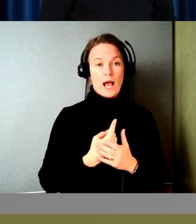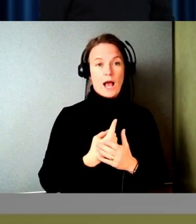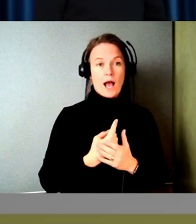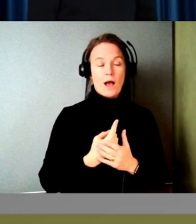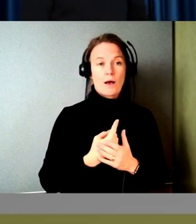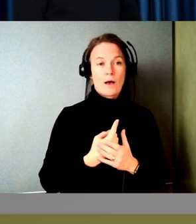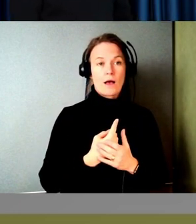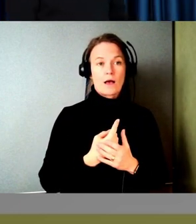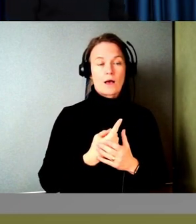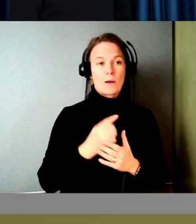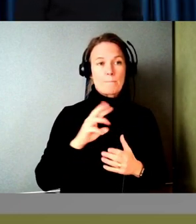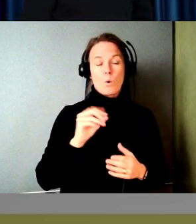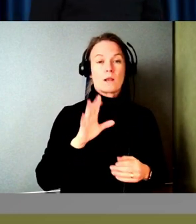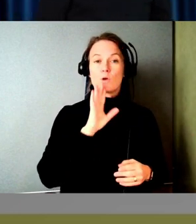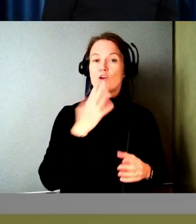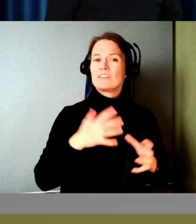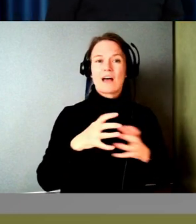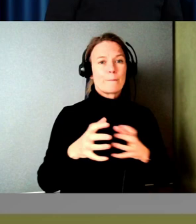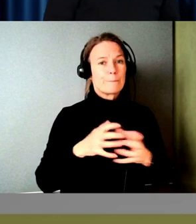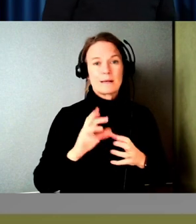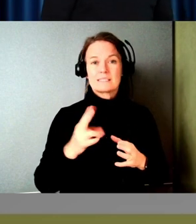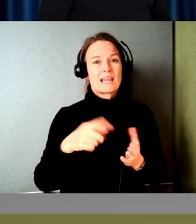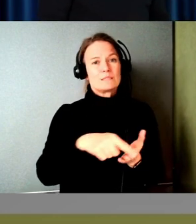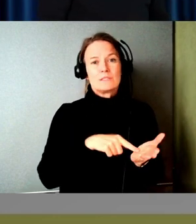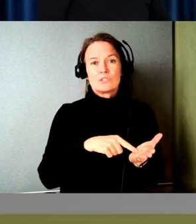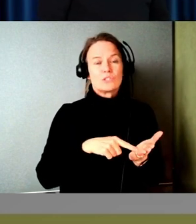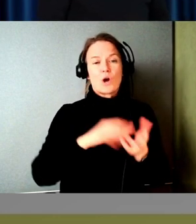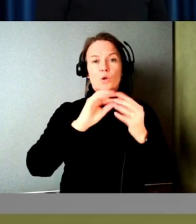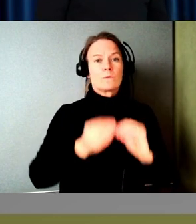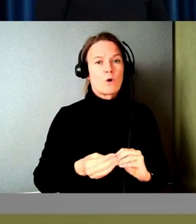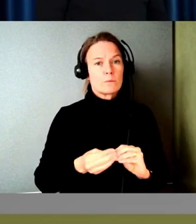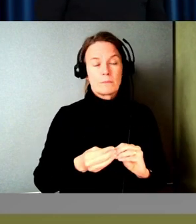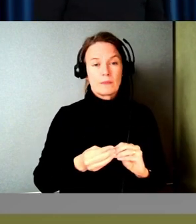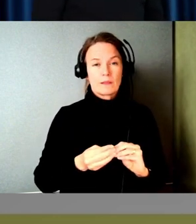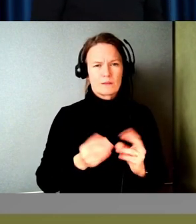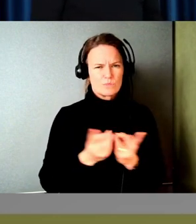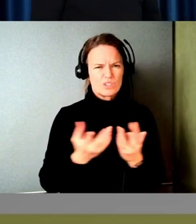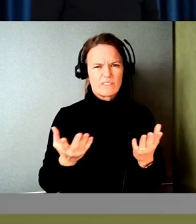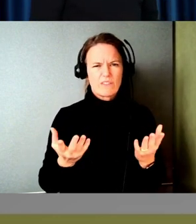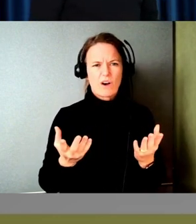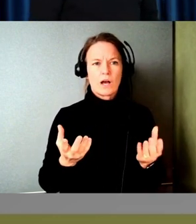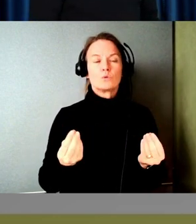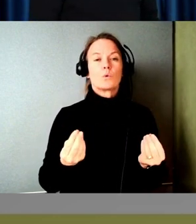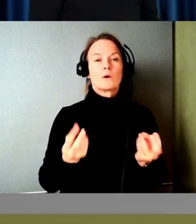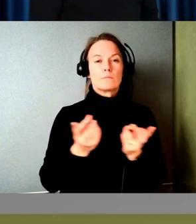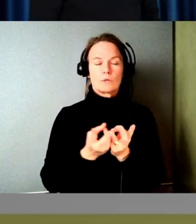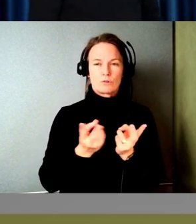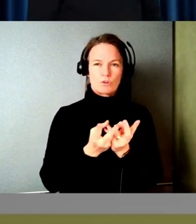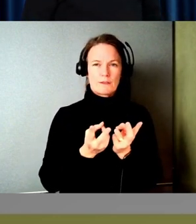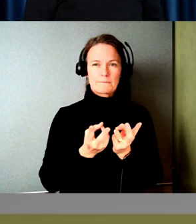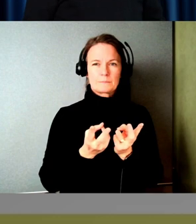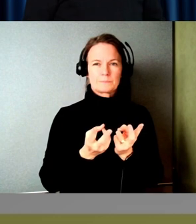behov av anpassning eller specialutformning. Och vad betyder det då? Jo, det betyder ju att